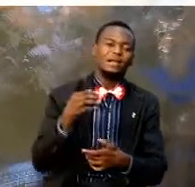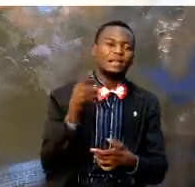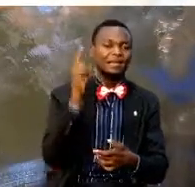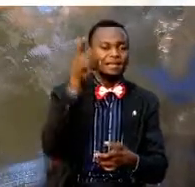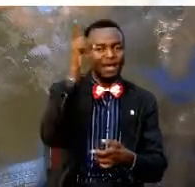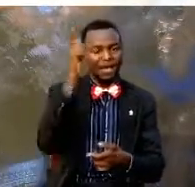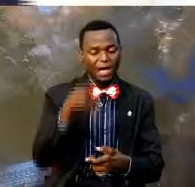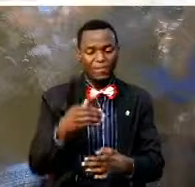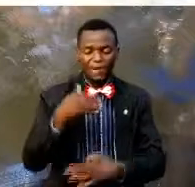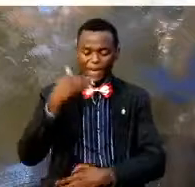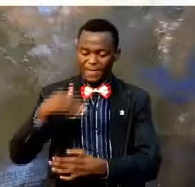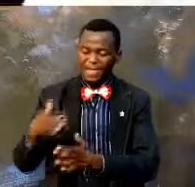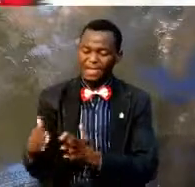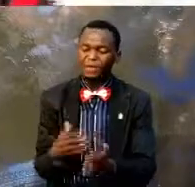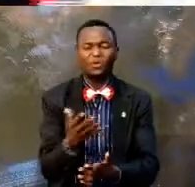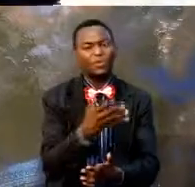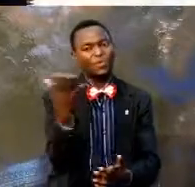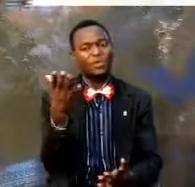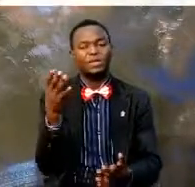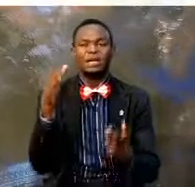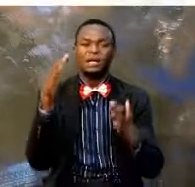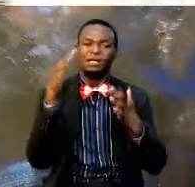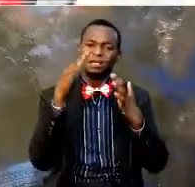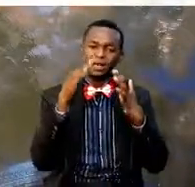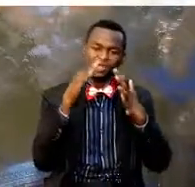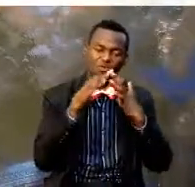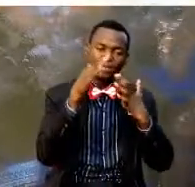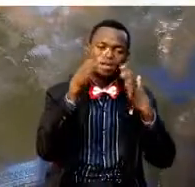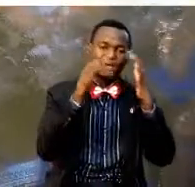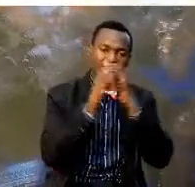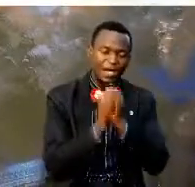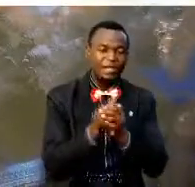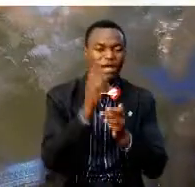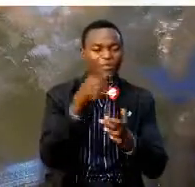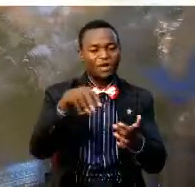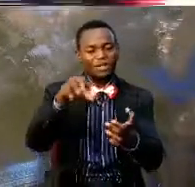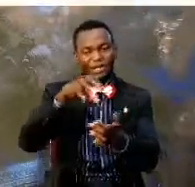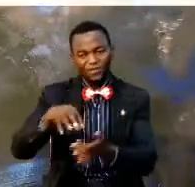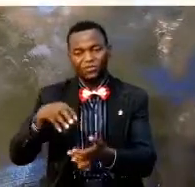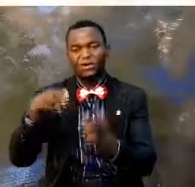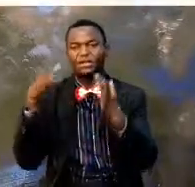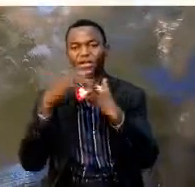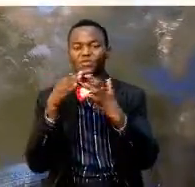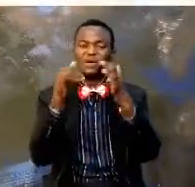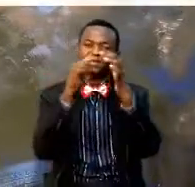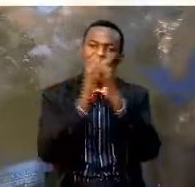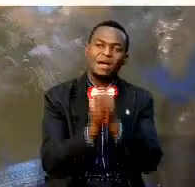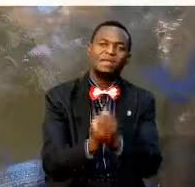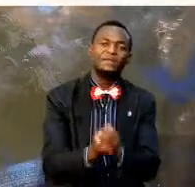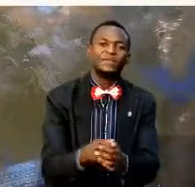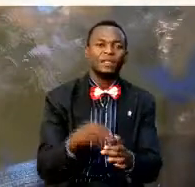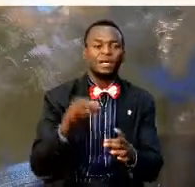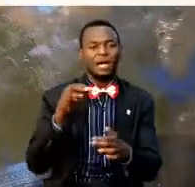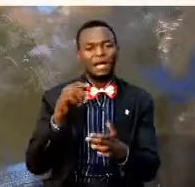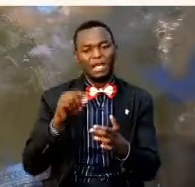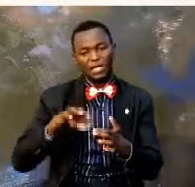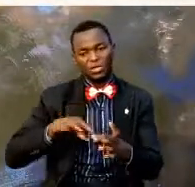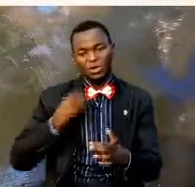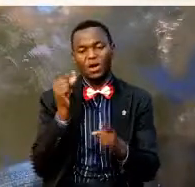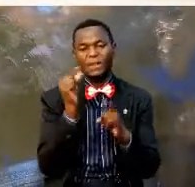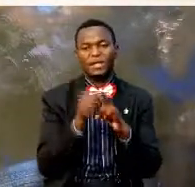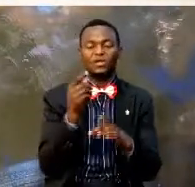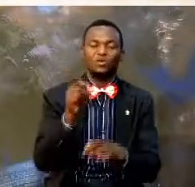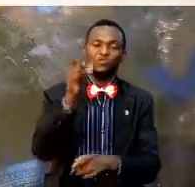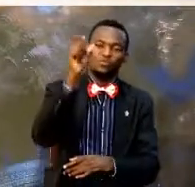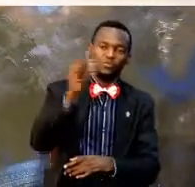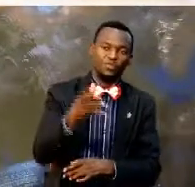hapo kando ya mto, popote katika nyumba za ibada, hapo kwenye vituo katika nyumba za ibada, anatoa maneno haya: mtu